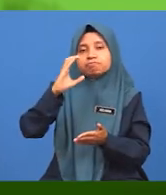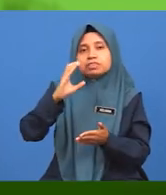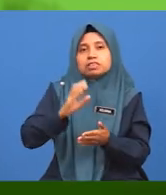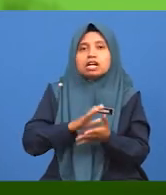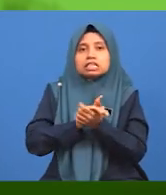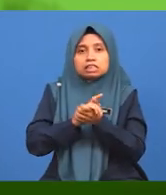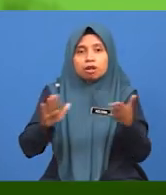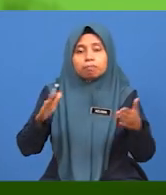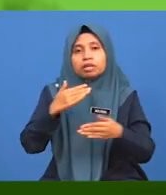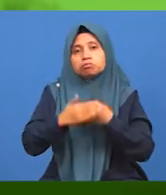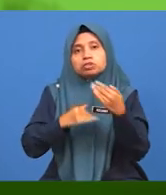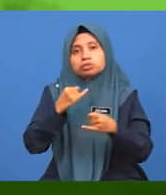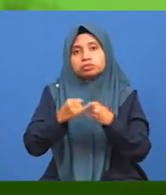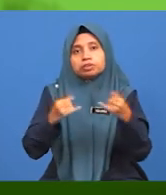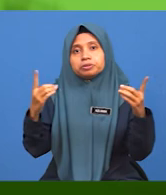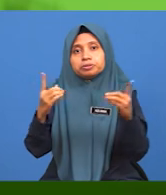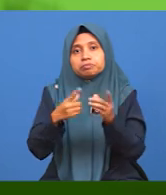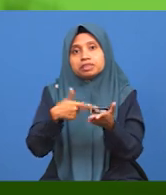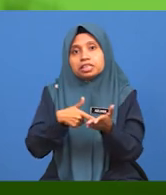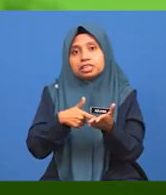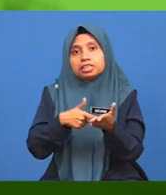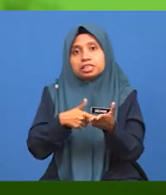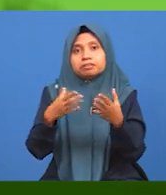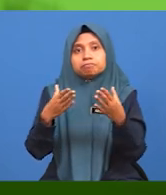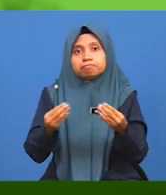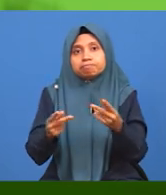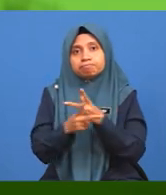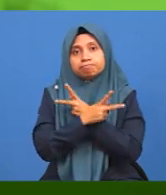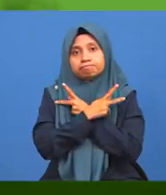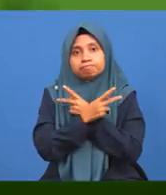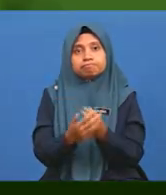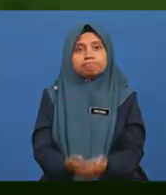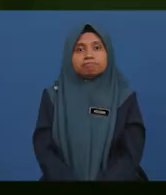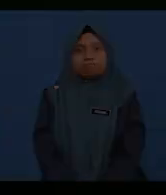Selamat maju jaya. Jumpa lagi. Terima kasih.